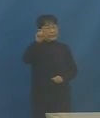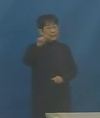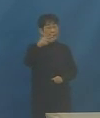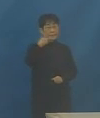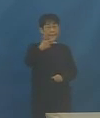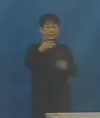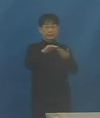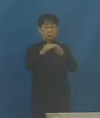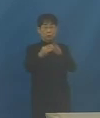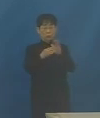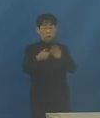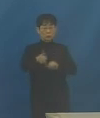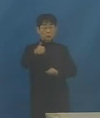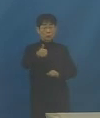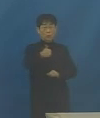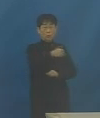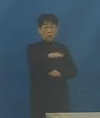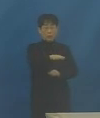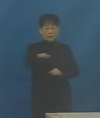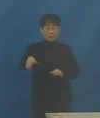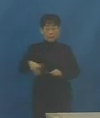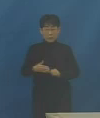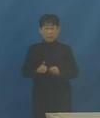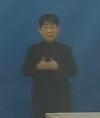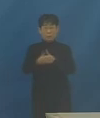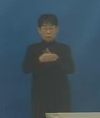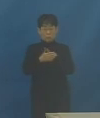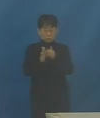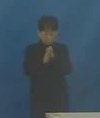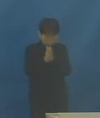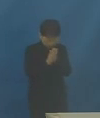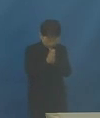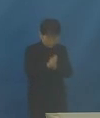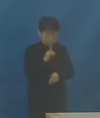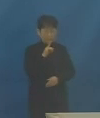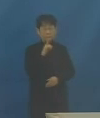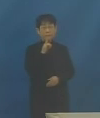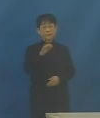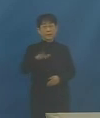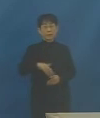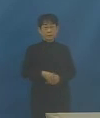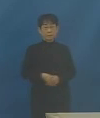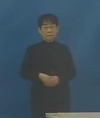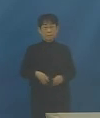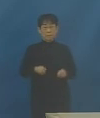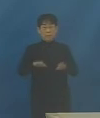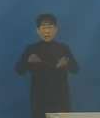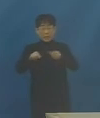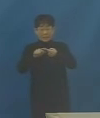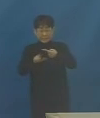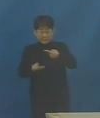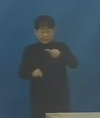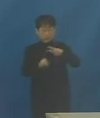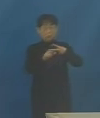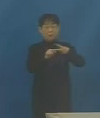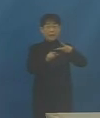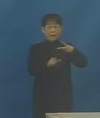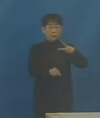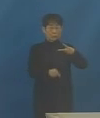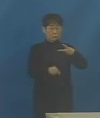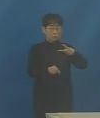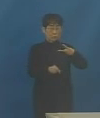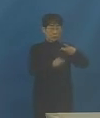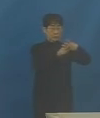も栄光協力を呼びかけさせていただきたいと思います要はこの1月2月そして3月が